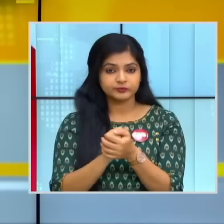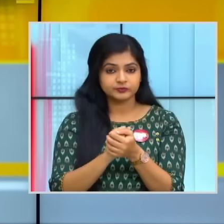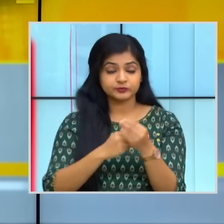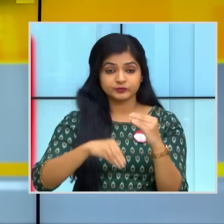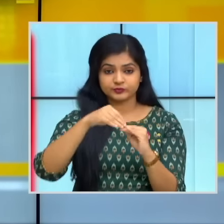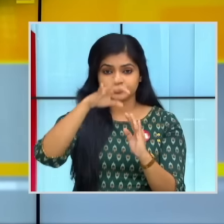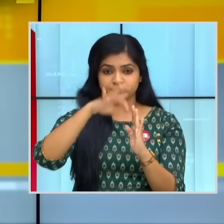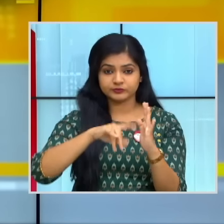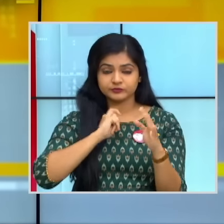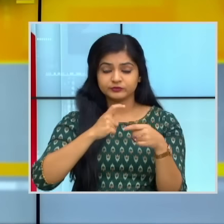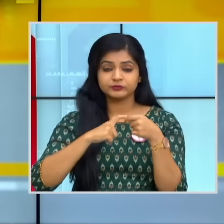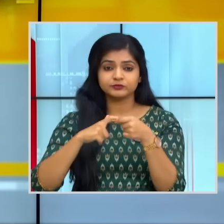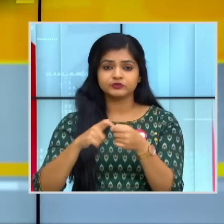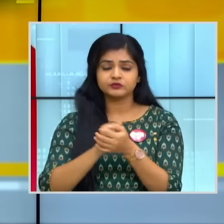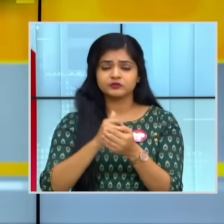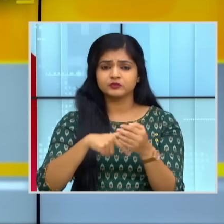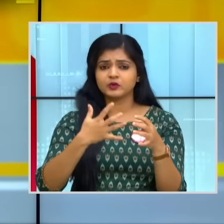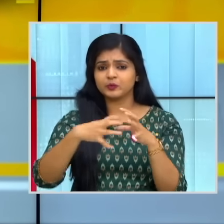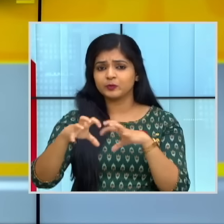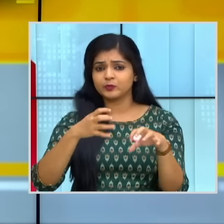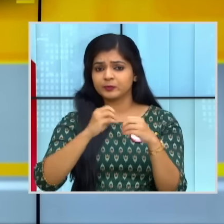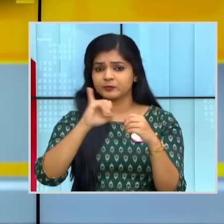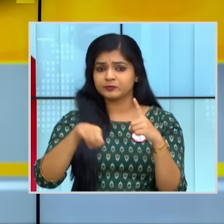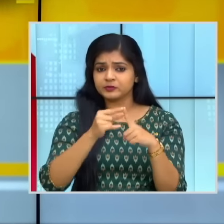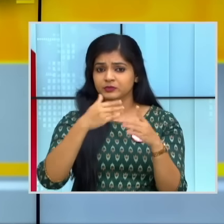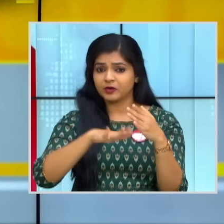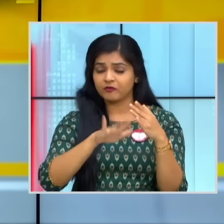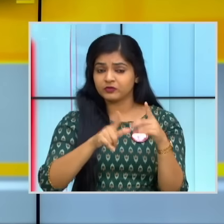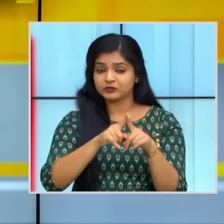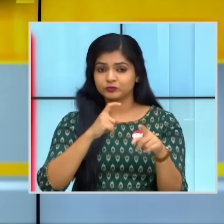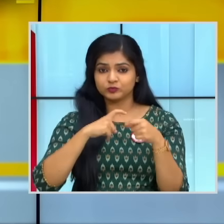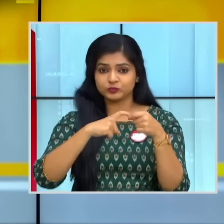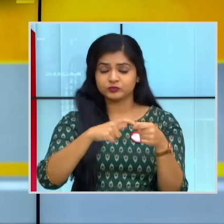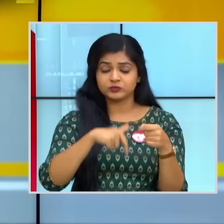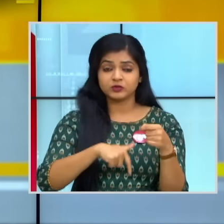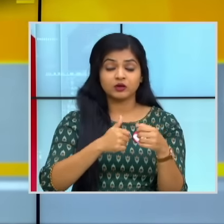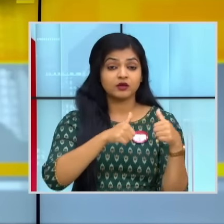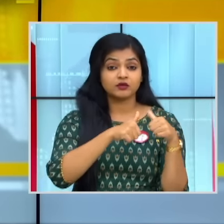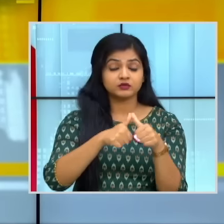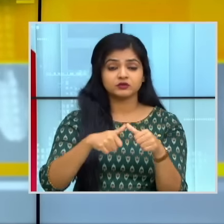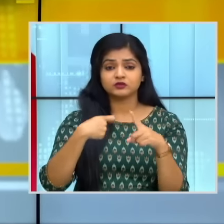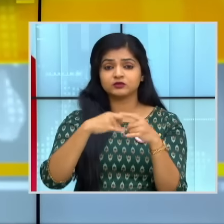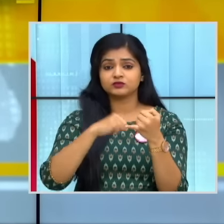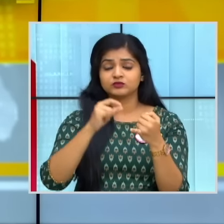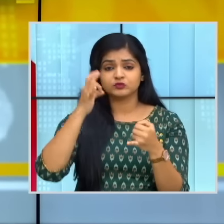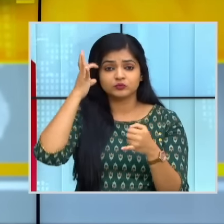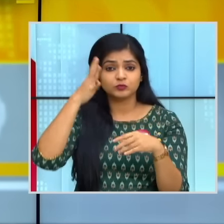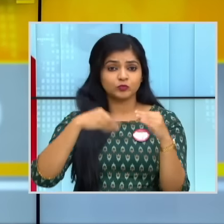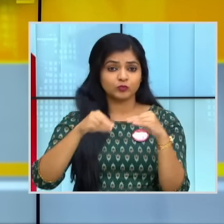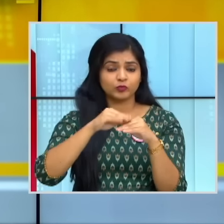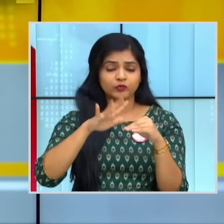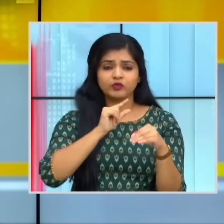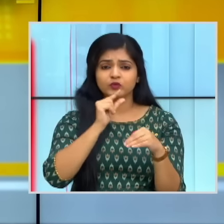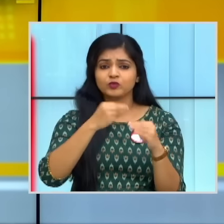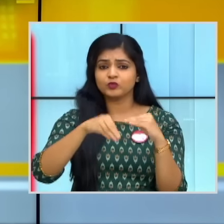വിവരങ്ങളുമായി അലക്സ് റാം മുഹമ്മദ് ചേരുന്നുണ്ട്. അലക്സ്, ഈ വിഭാഗീയതയുമായി ബന്ധപ്പെട്ട ചോദ്യത്തോട് ക്ഷുഭിതനായാണല്ലോ കെ സുരേന്ദ്രൻ പ്രതികരിച്ചത്. അദ്ദേഹം പറയുന്ന കാര്യങ്ങൾ എന്തൊക്കെയാണ്?